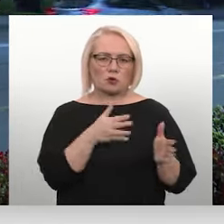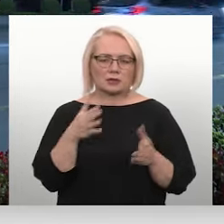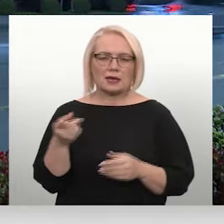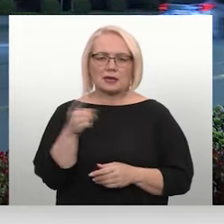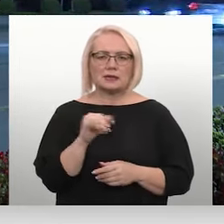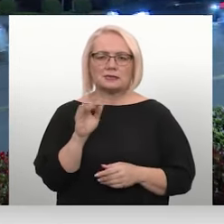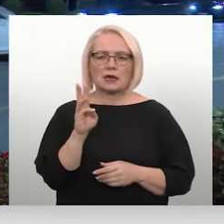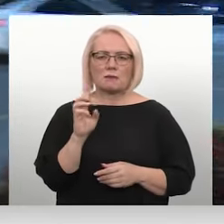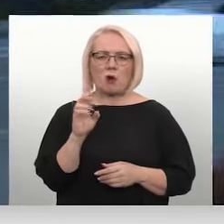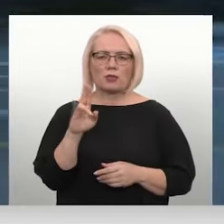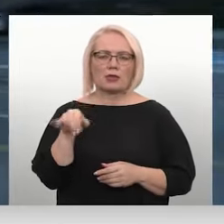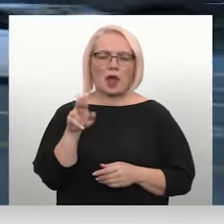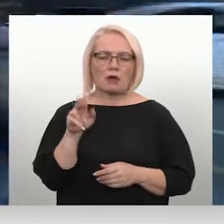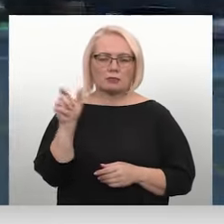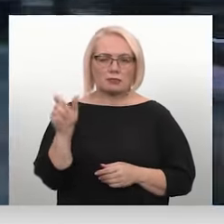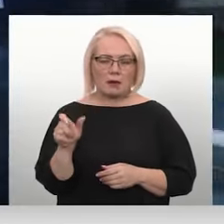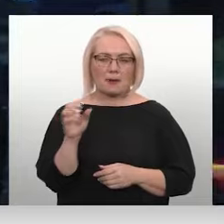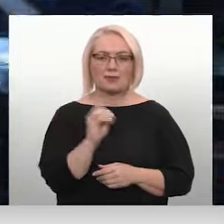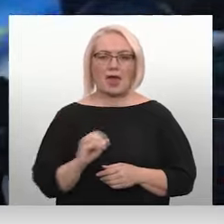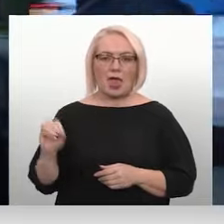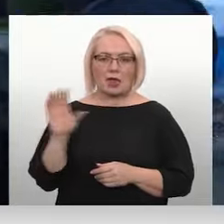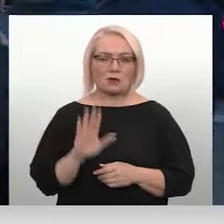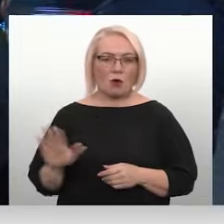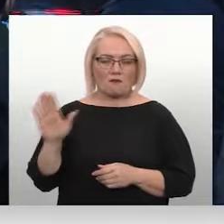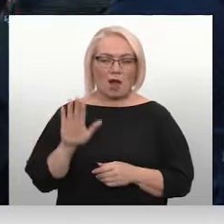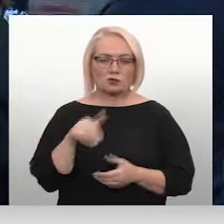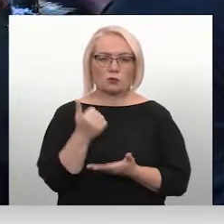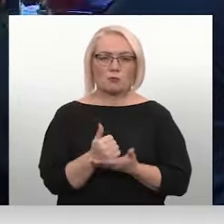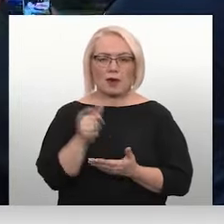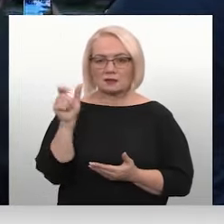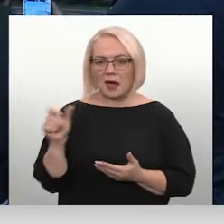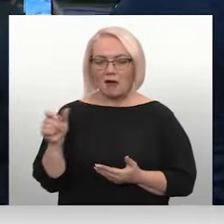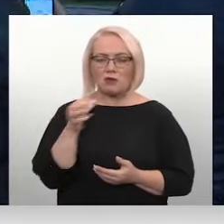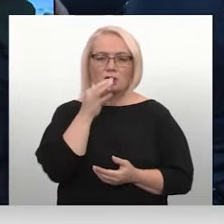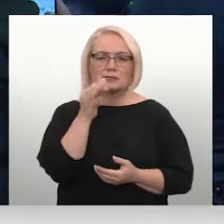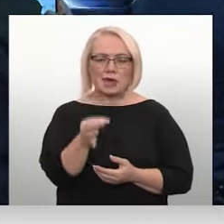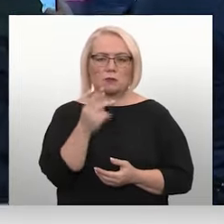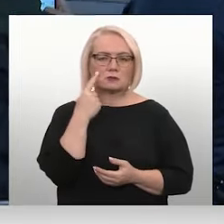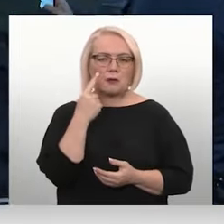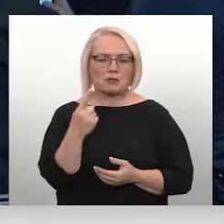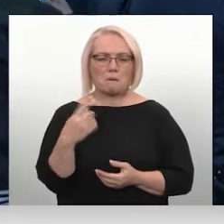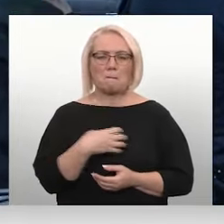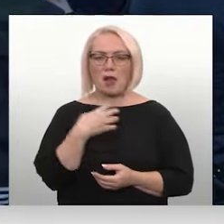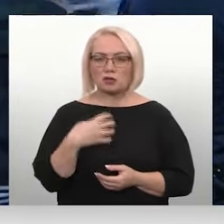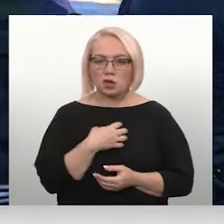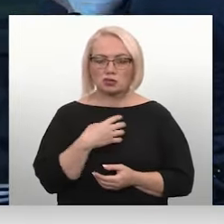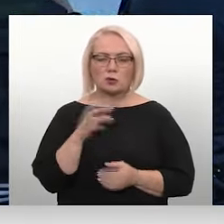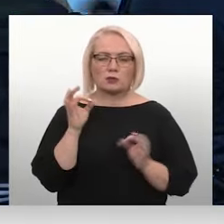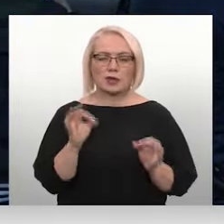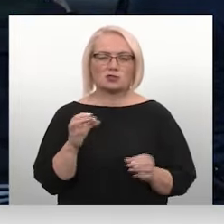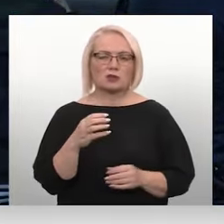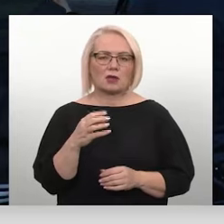Simonjana. Savukārt Eiropas valstu pārstāvju izteikumos manāmas tādas bažas manāmas